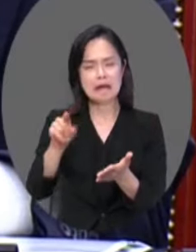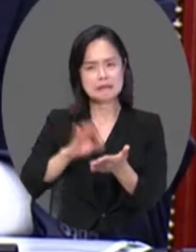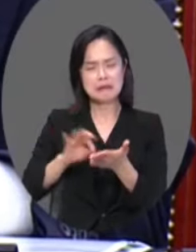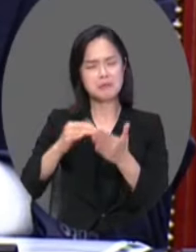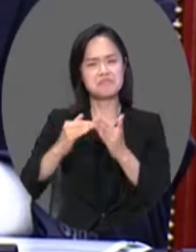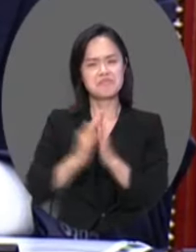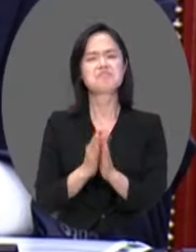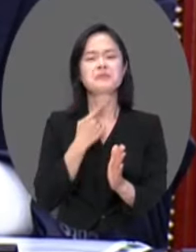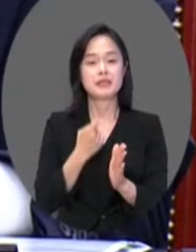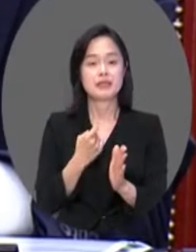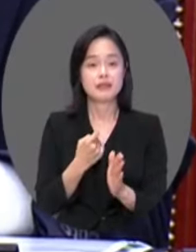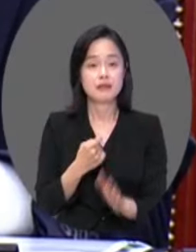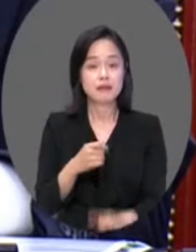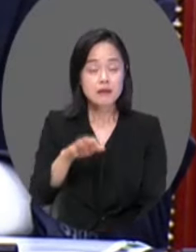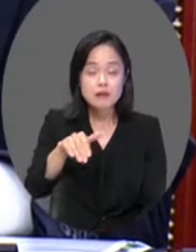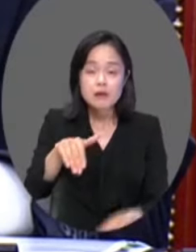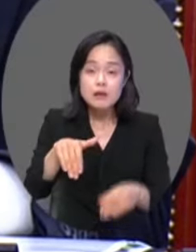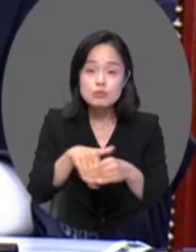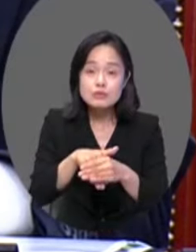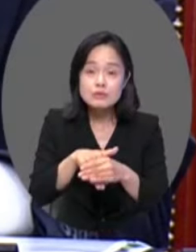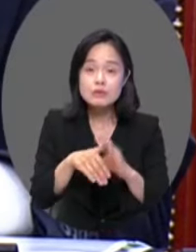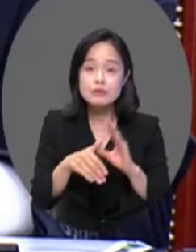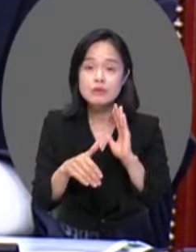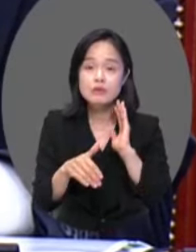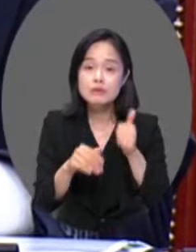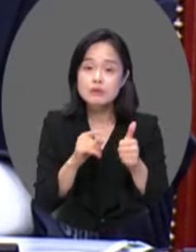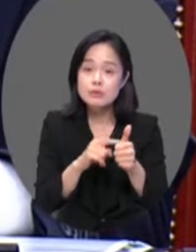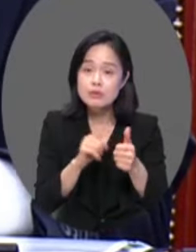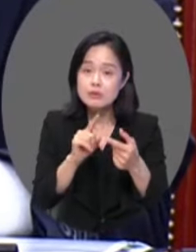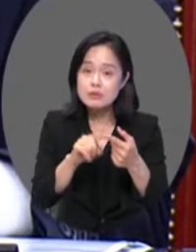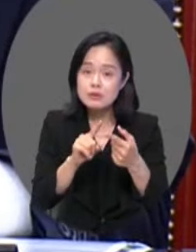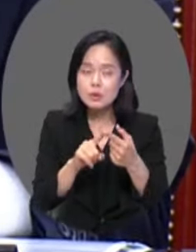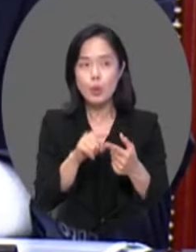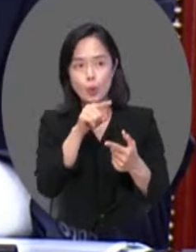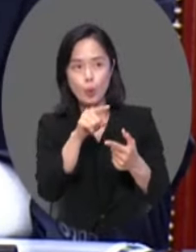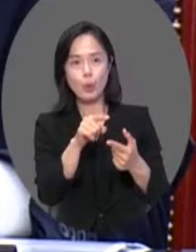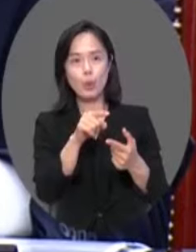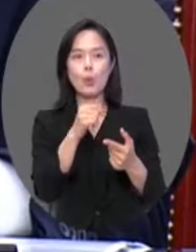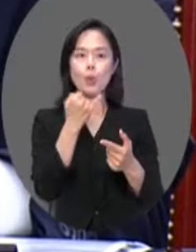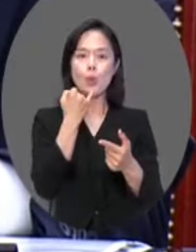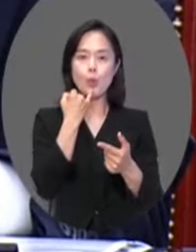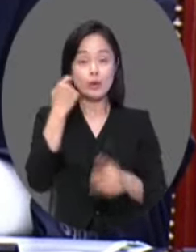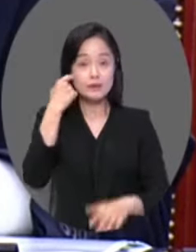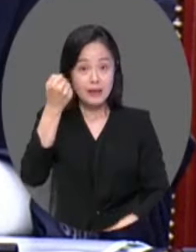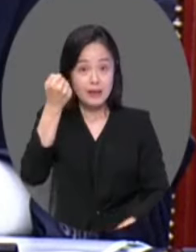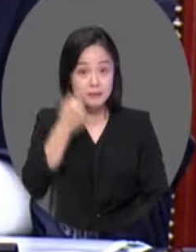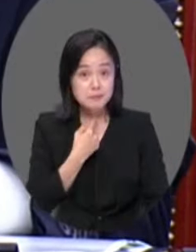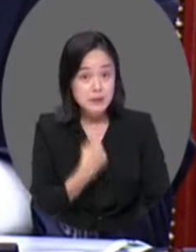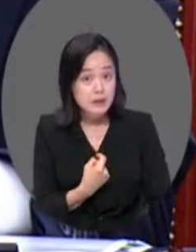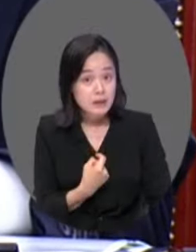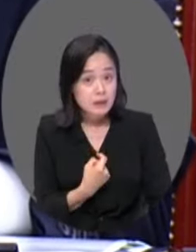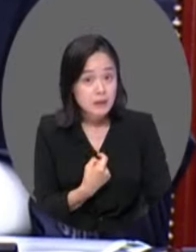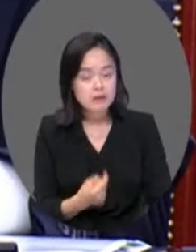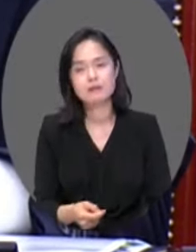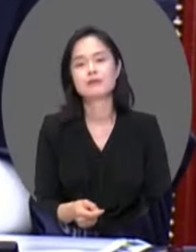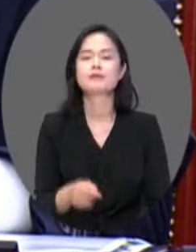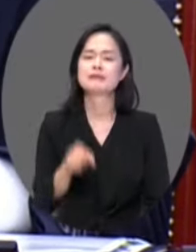계셨습니까? 저 초안은 왜 만들어진 거죠, 그러면? 초안에 검토하는 과정에서 광고